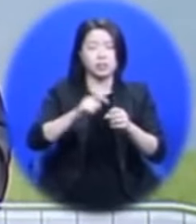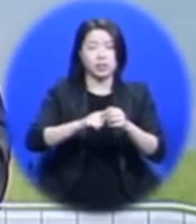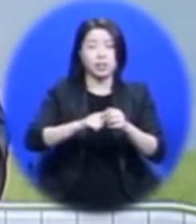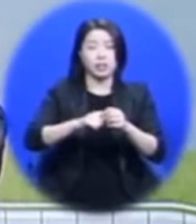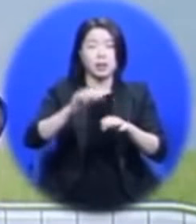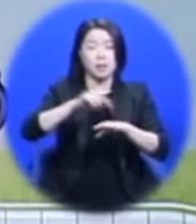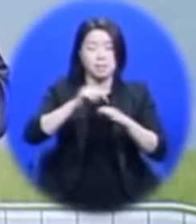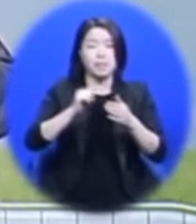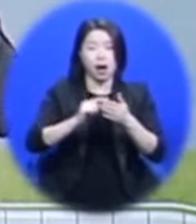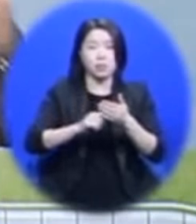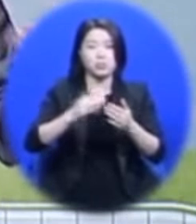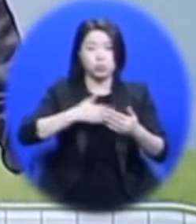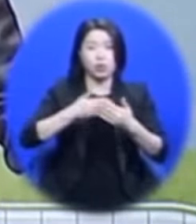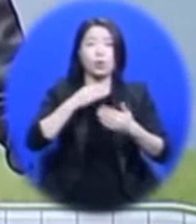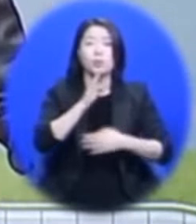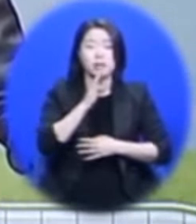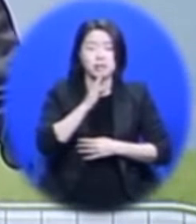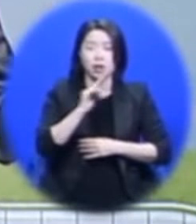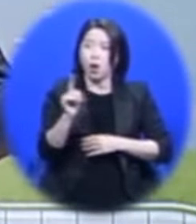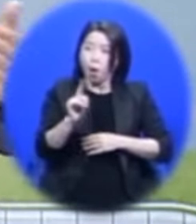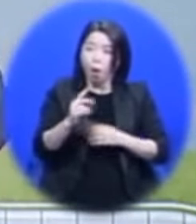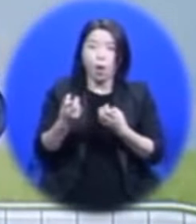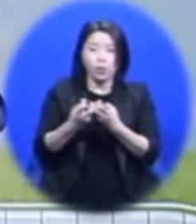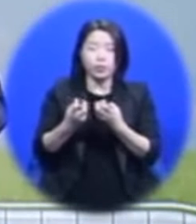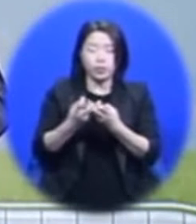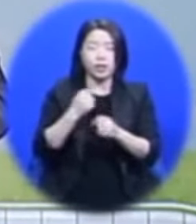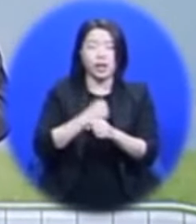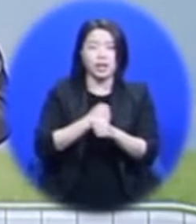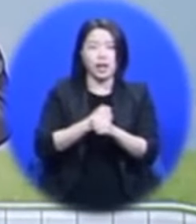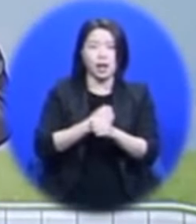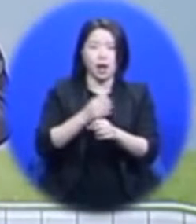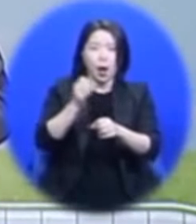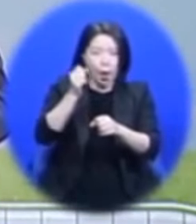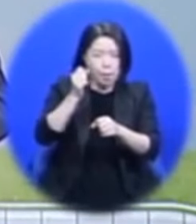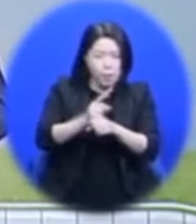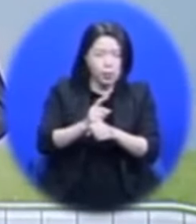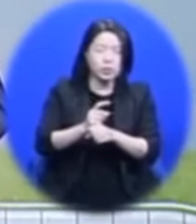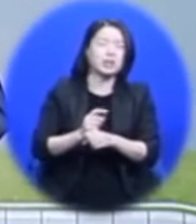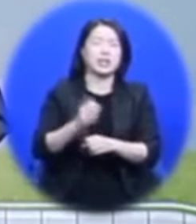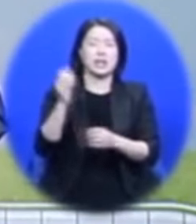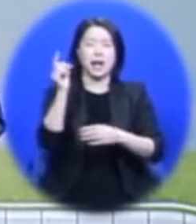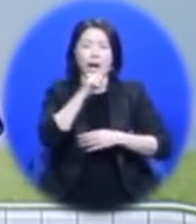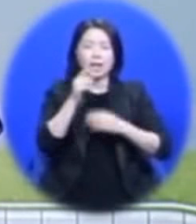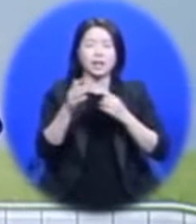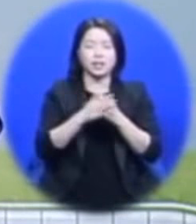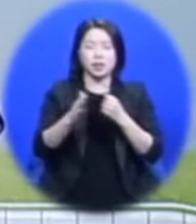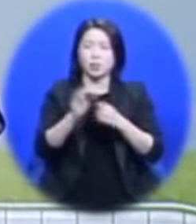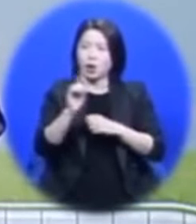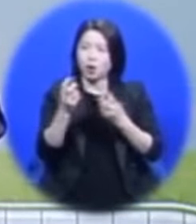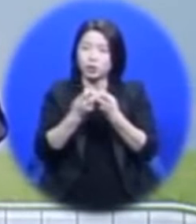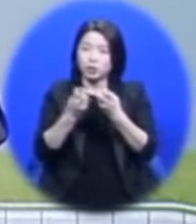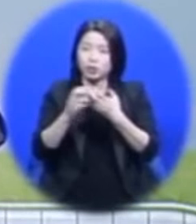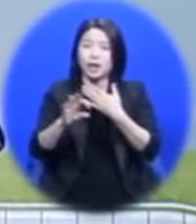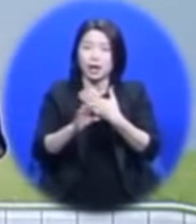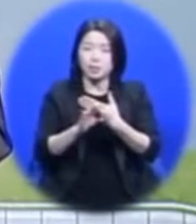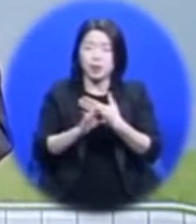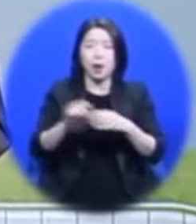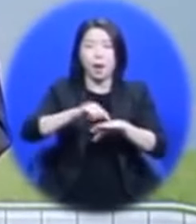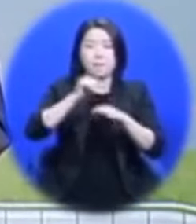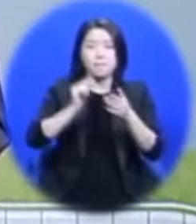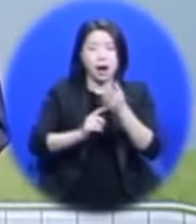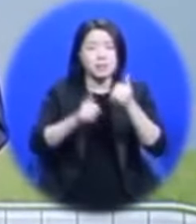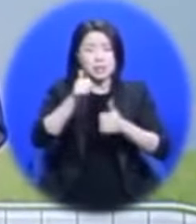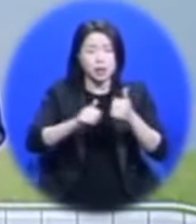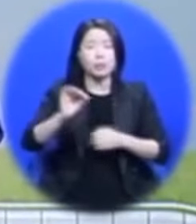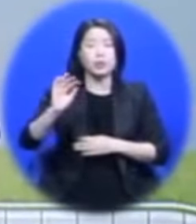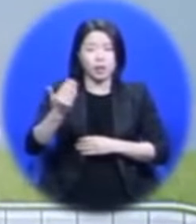일이죠. 어떻게 하다가 사람이 본성이 악하니까 어떻게 하다가 마음의 시험도